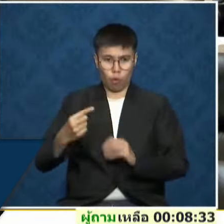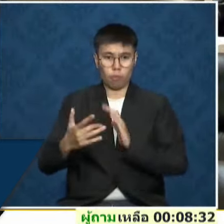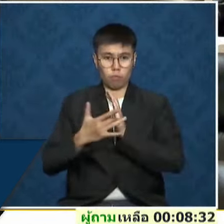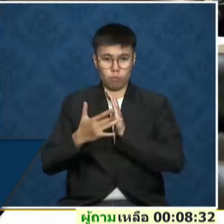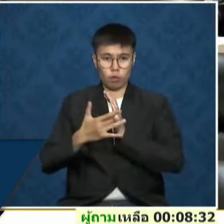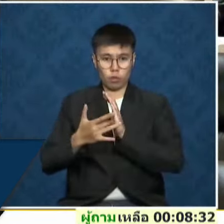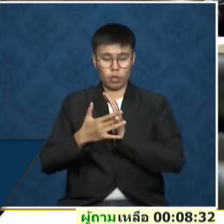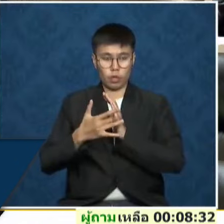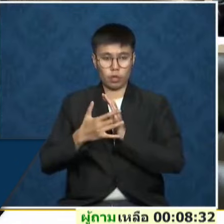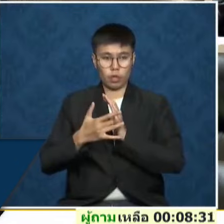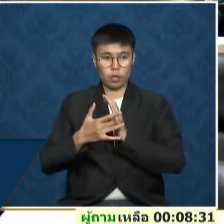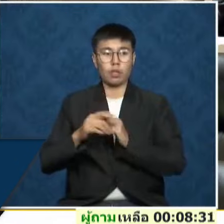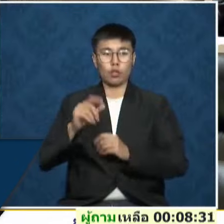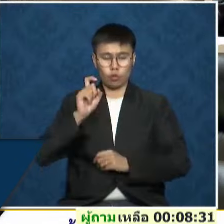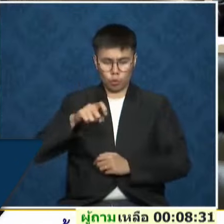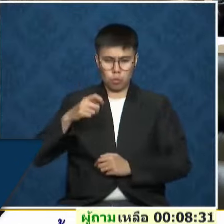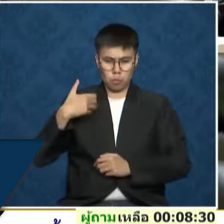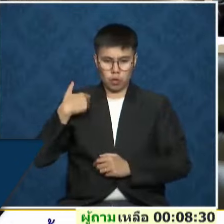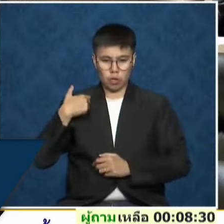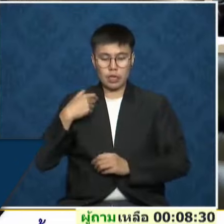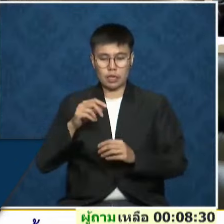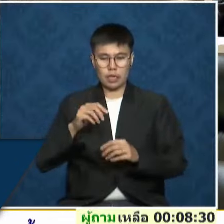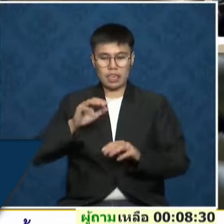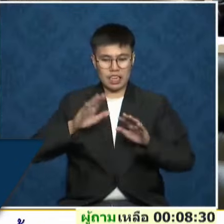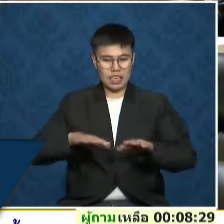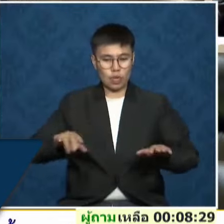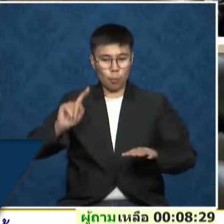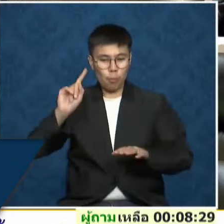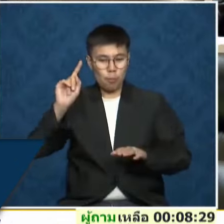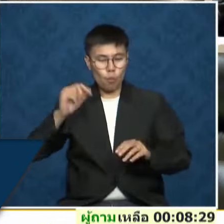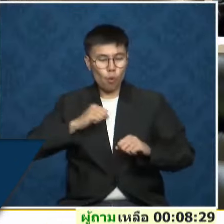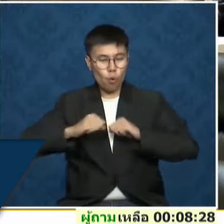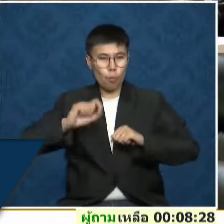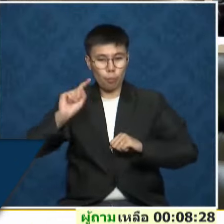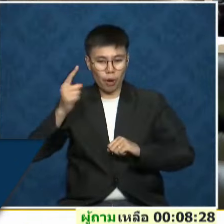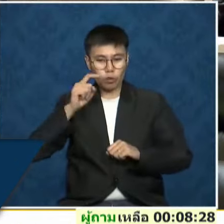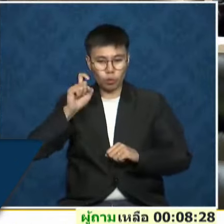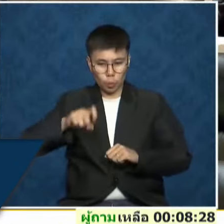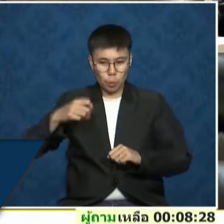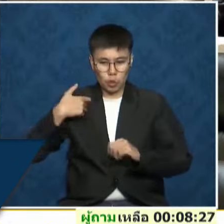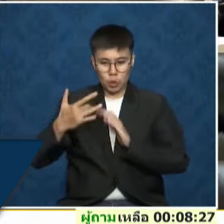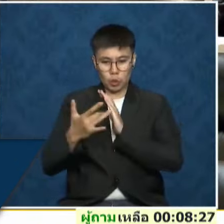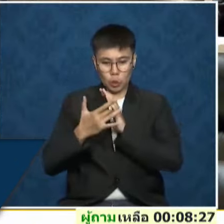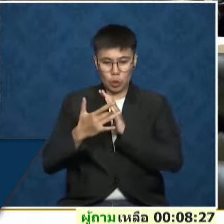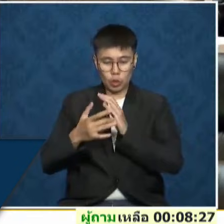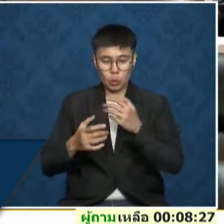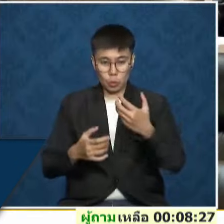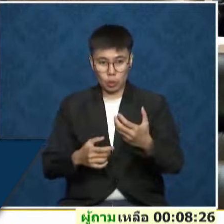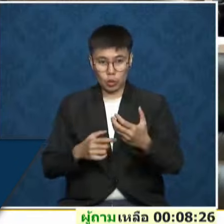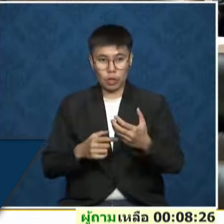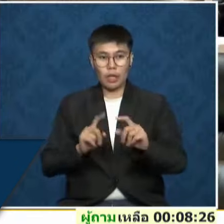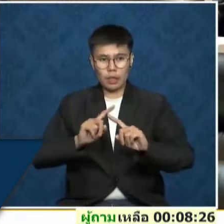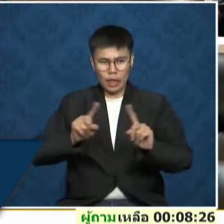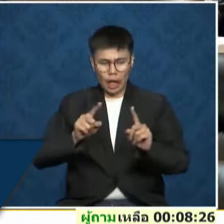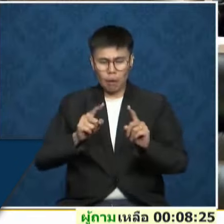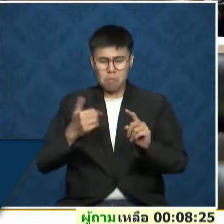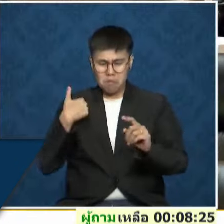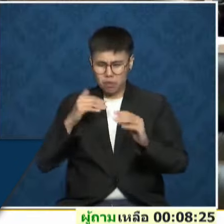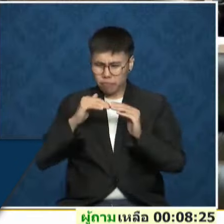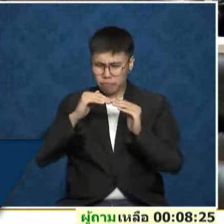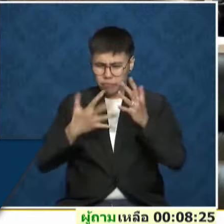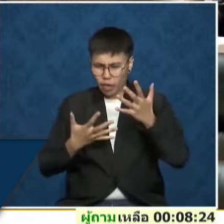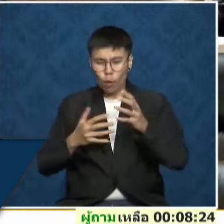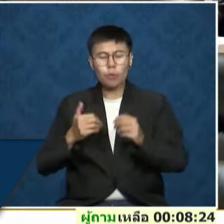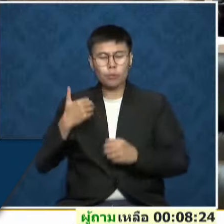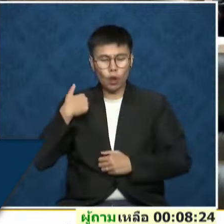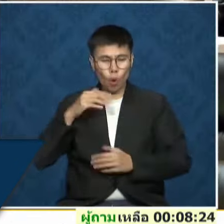แล้วเห็นว่าเด็กยุคใหม่ต้องมีการใช้เทคโนโลยีแต่ดิฉันกังวลนะคะท่านประธานคะเรื่องความเหลื่อมล้ำนะคะเด็กในหล